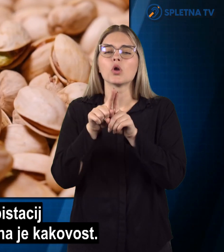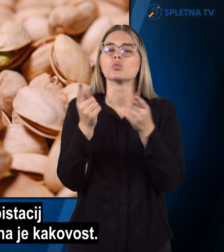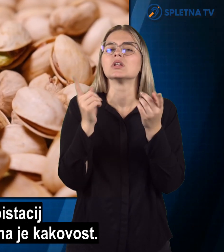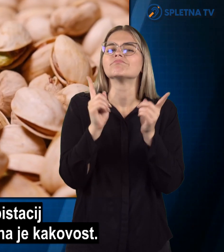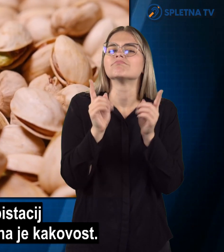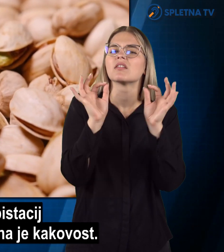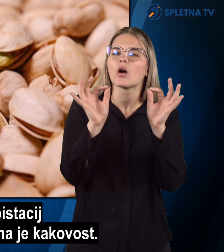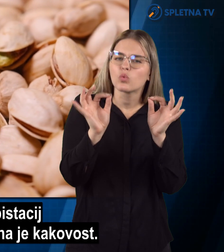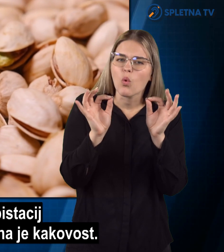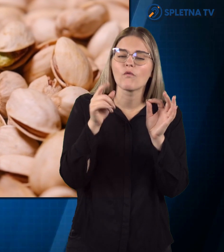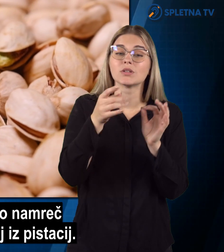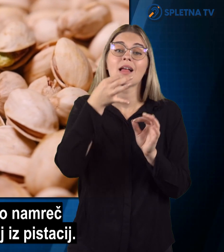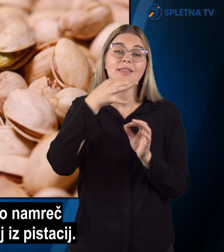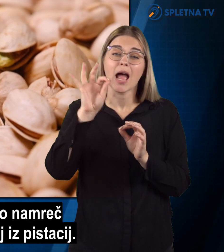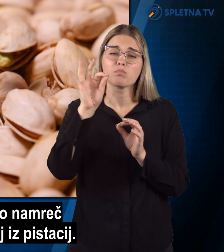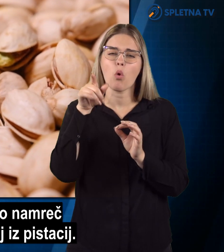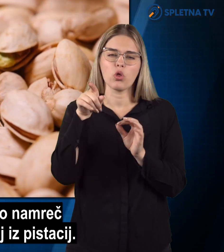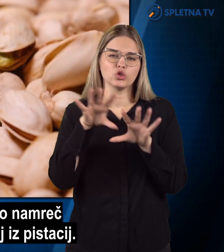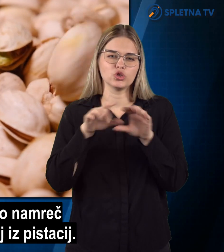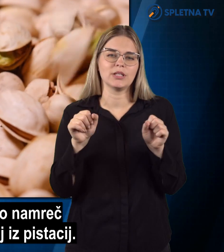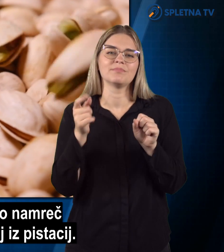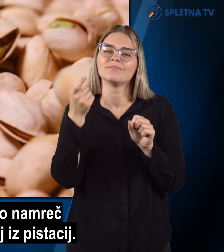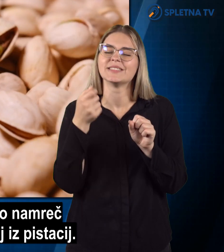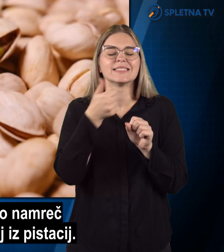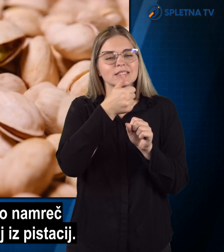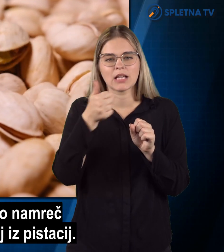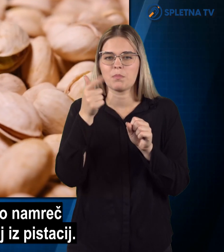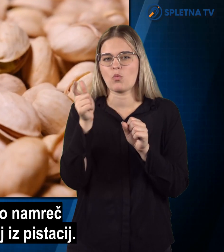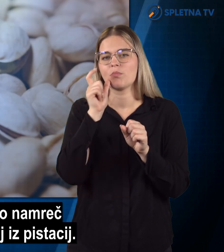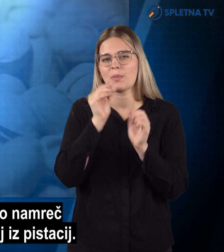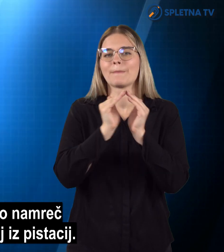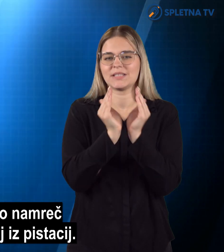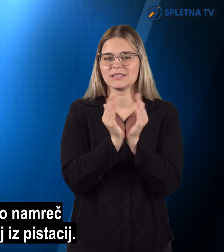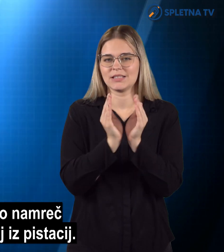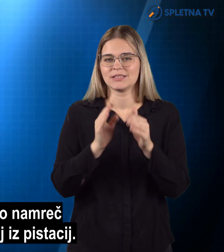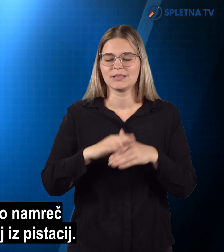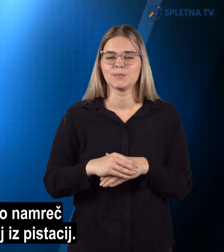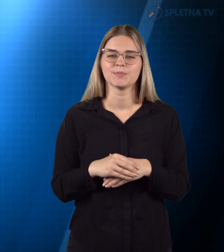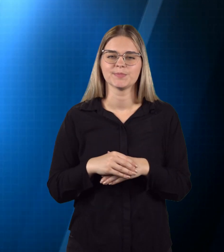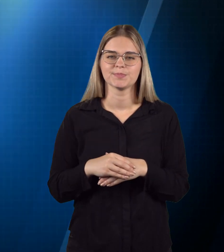kakšna je kakovost. Najboljši so namreč narejeni zgolj iz pistacij.